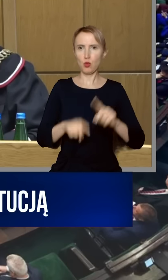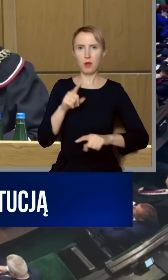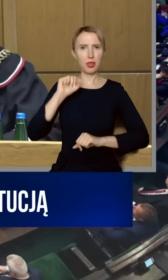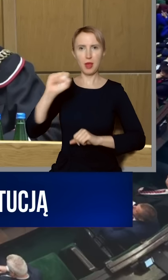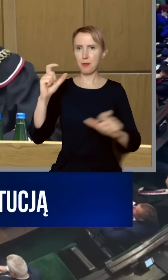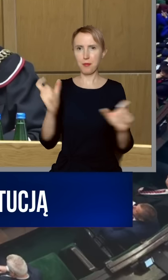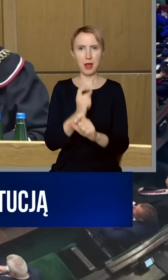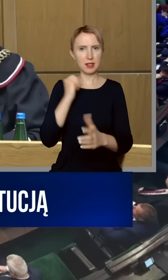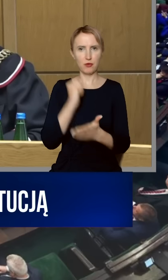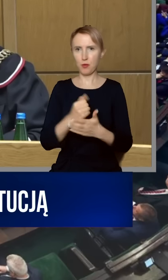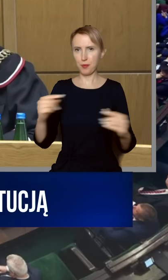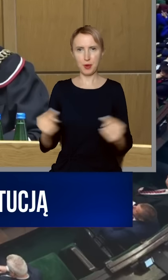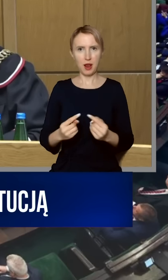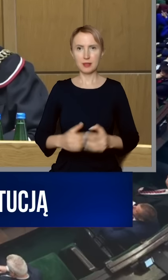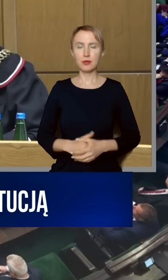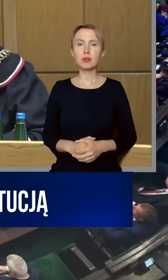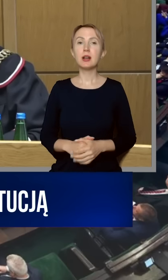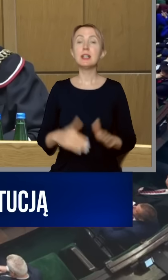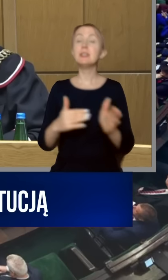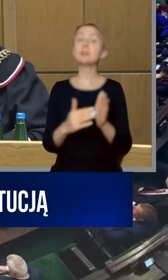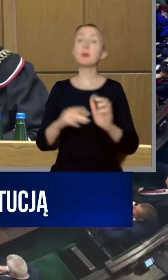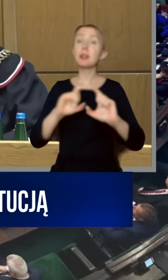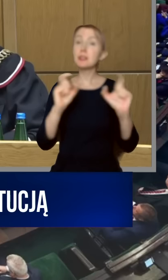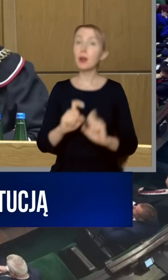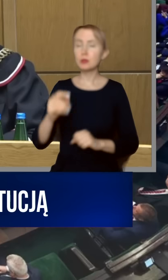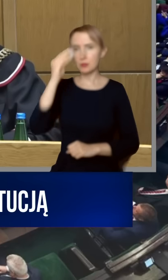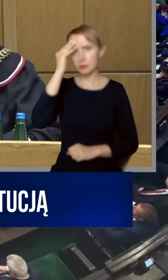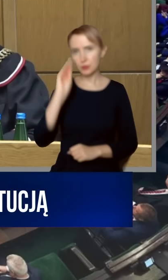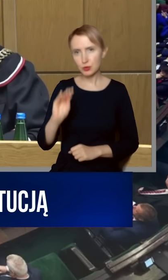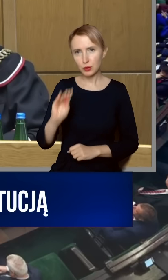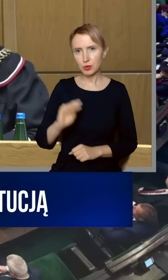państwa prawnego. No i trzeba ciągle to przypominać, żeby tego typu